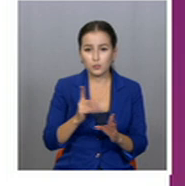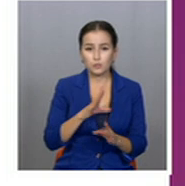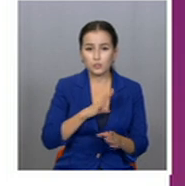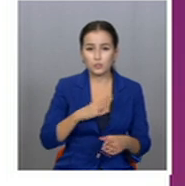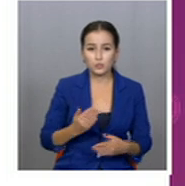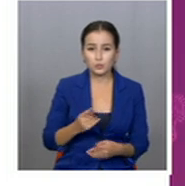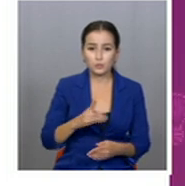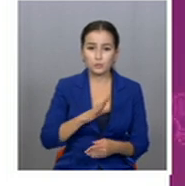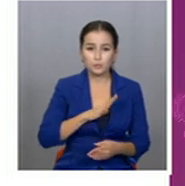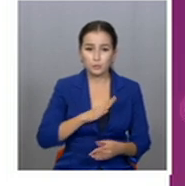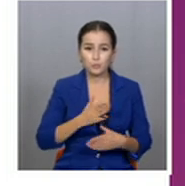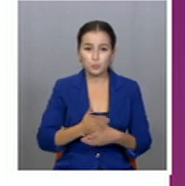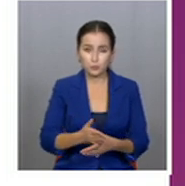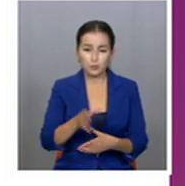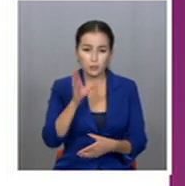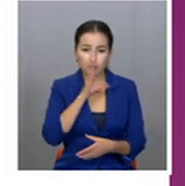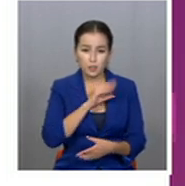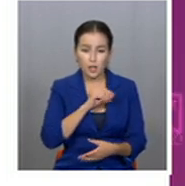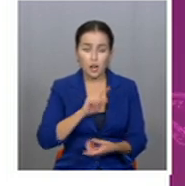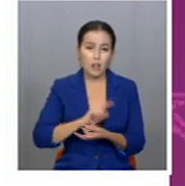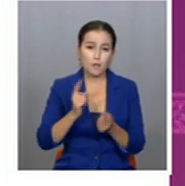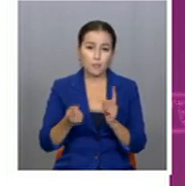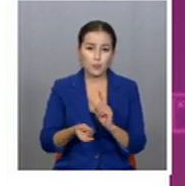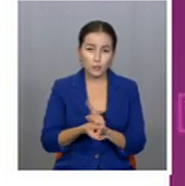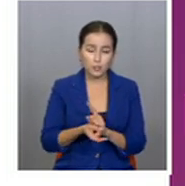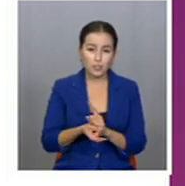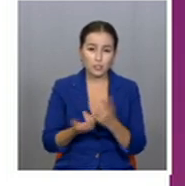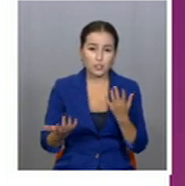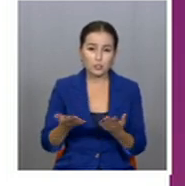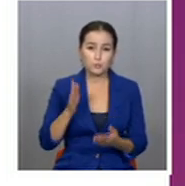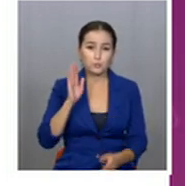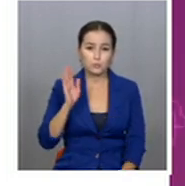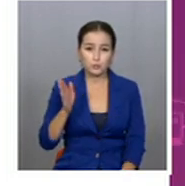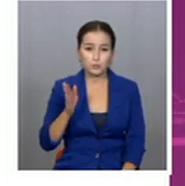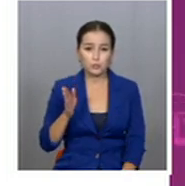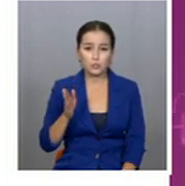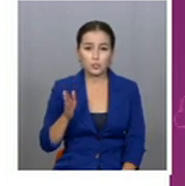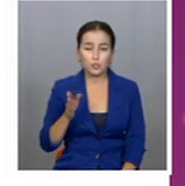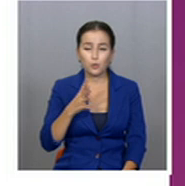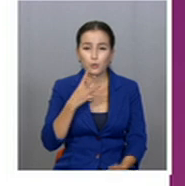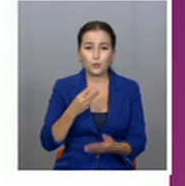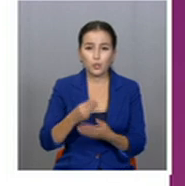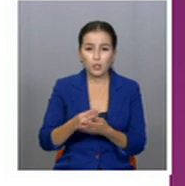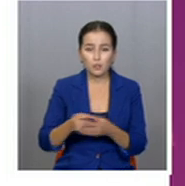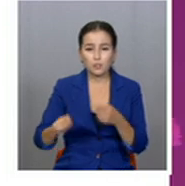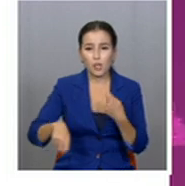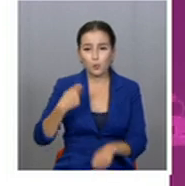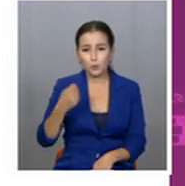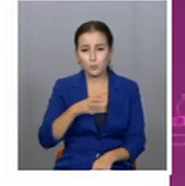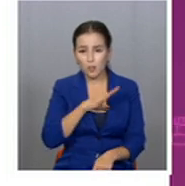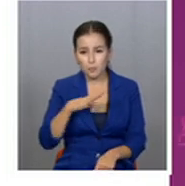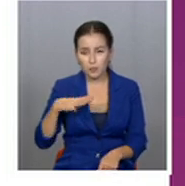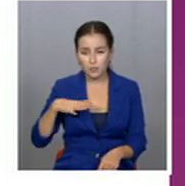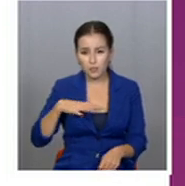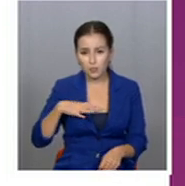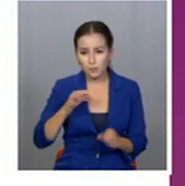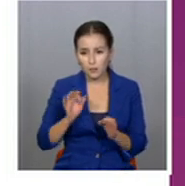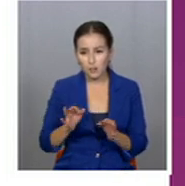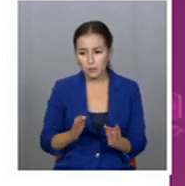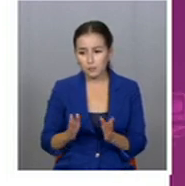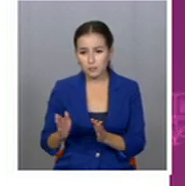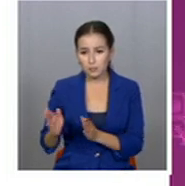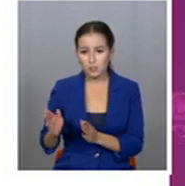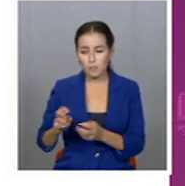береді. Ал керісінше болған жағдайда үйлесімділікті бұзады, дағдарыс тудырады